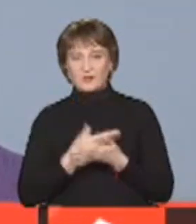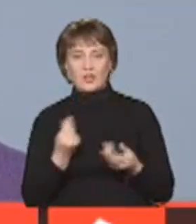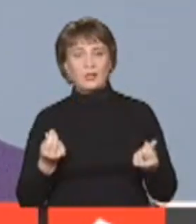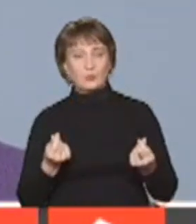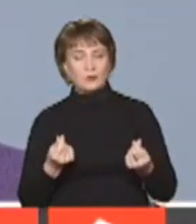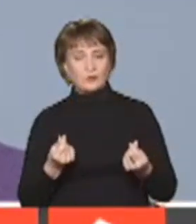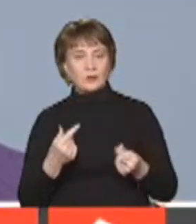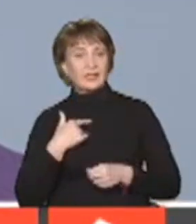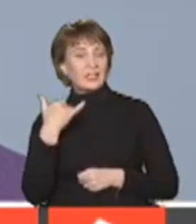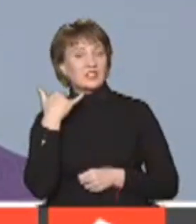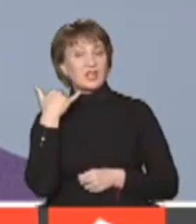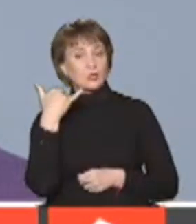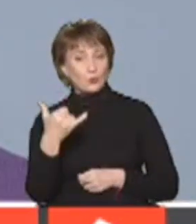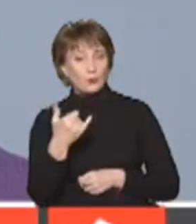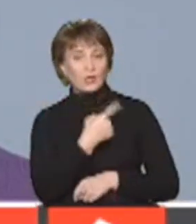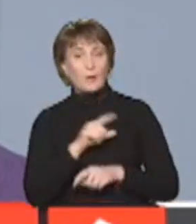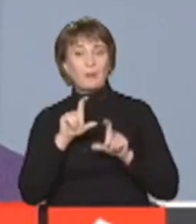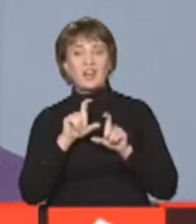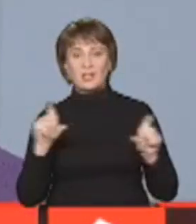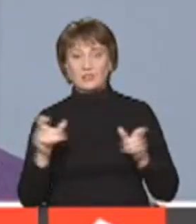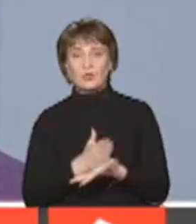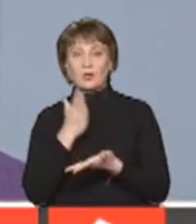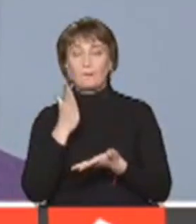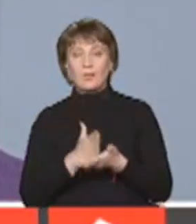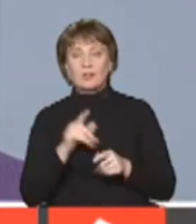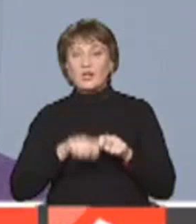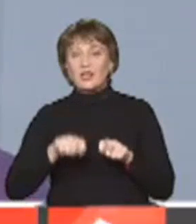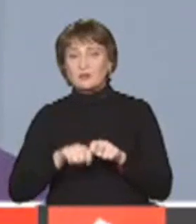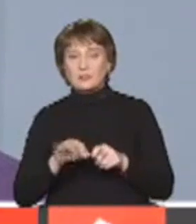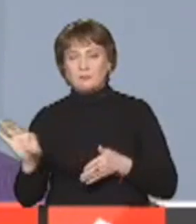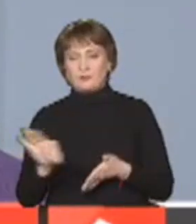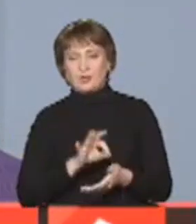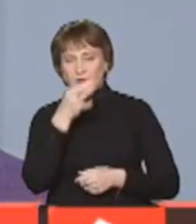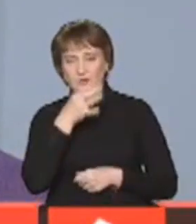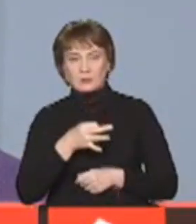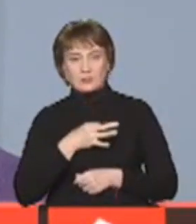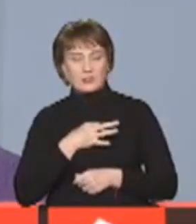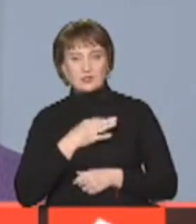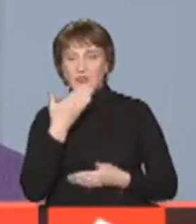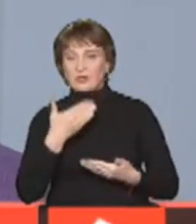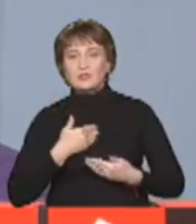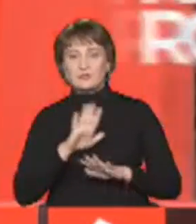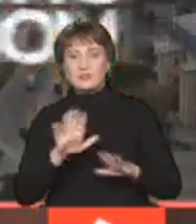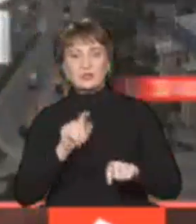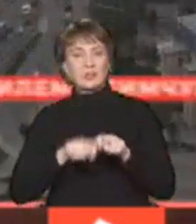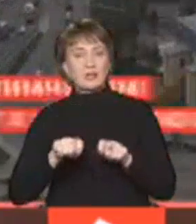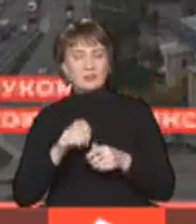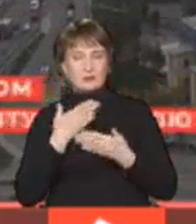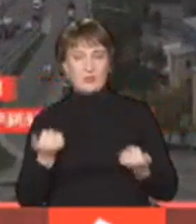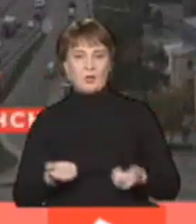Коли я зателефонувала в поліклініку, маючи на руках тест, мені відразу сказали – не звертайтесь, у нас тестів нема.